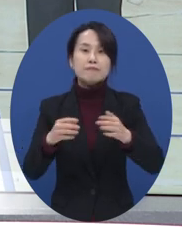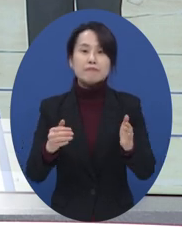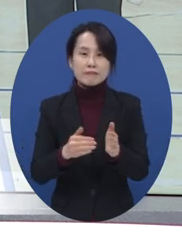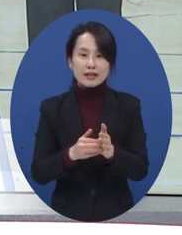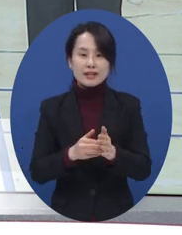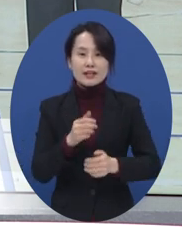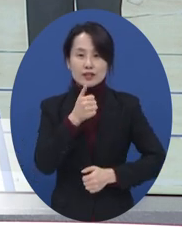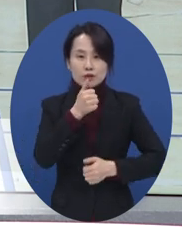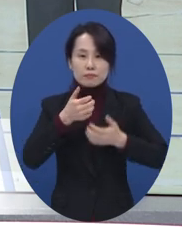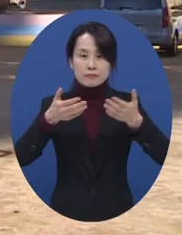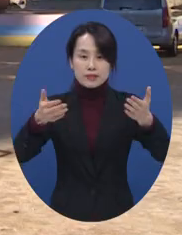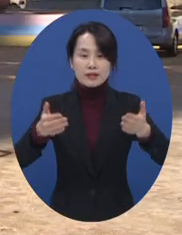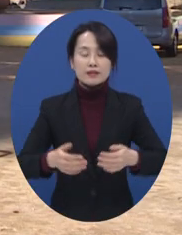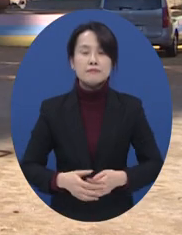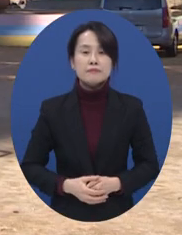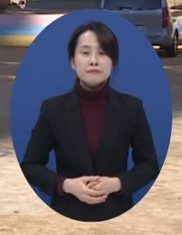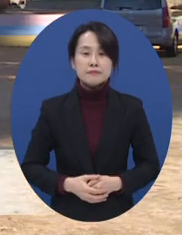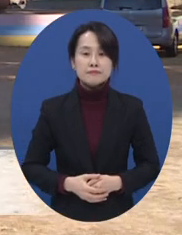함께 보시죠.